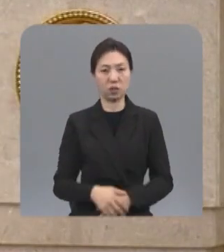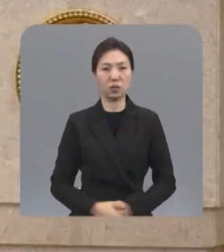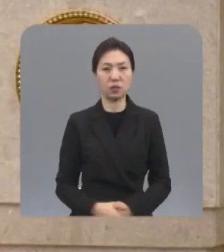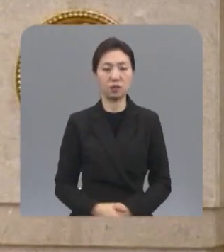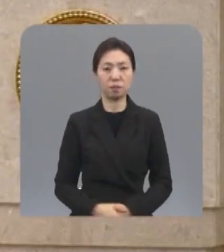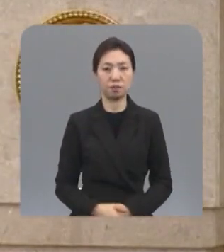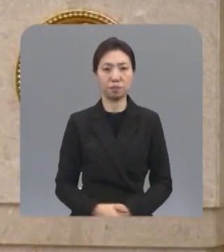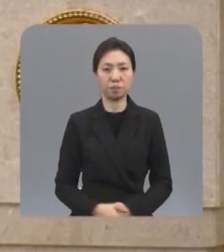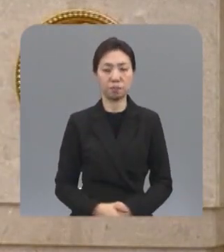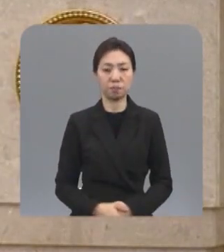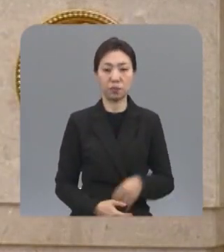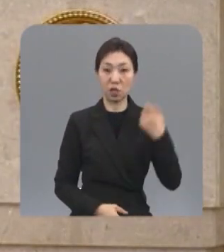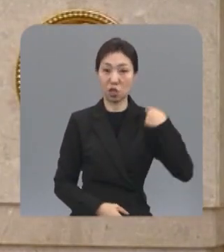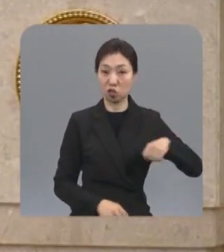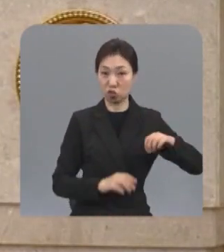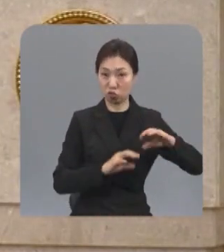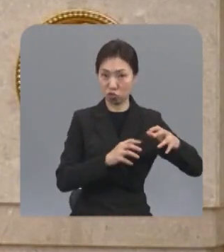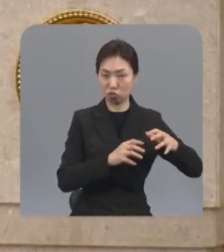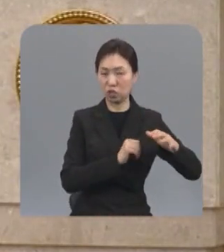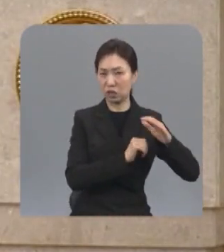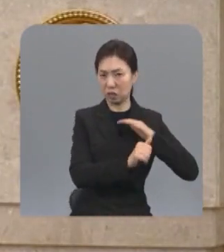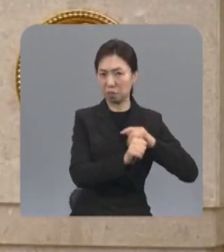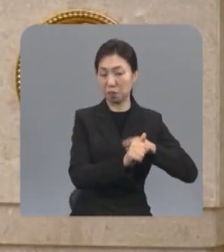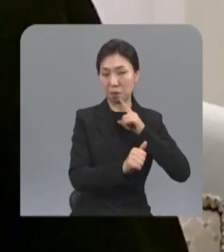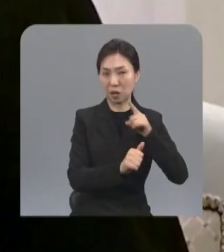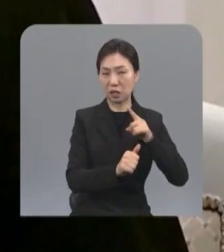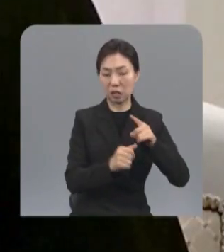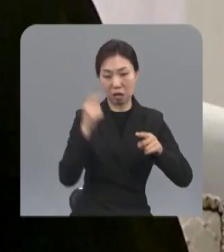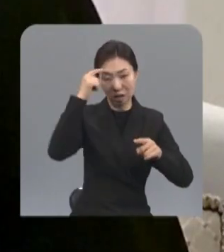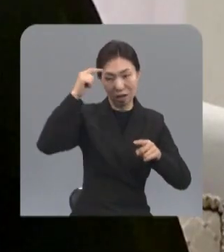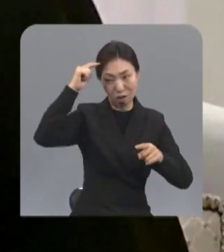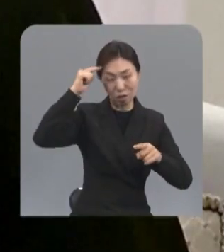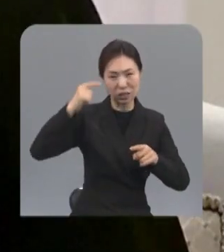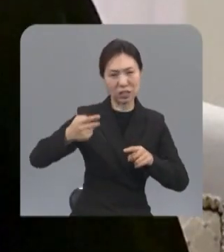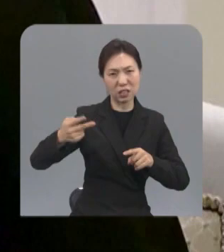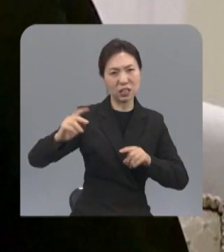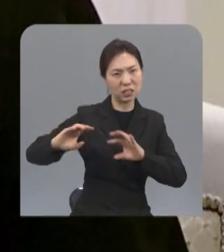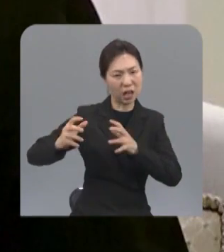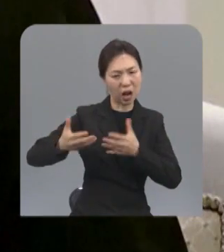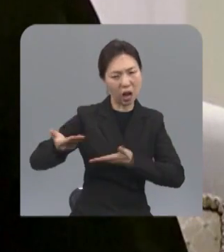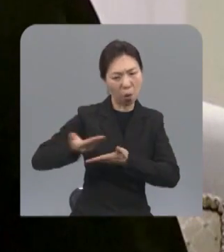시 주석은 중국은 러시아와의 관계를 중시한다며 긴밀한